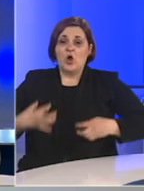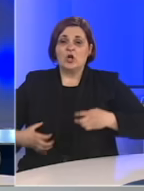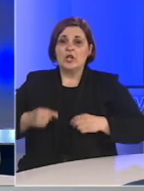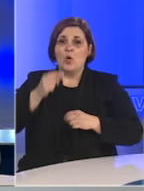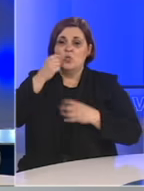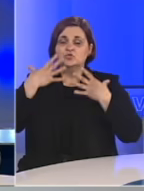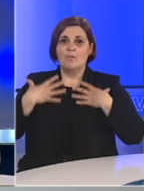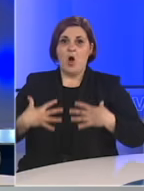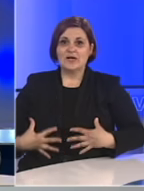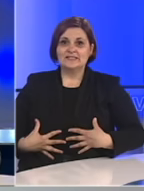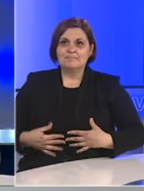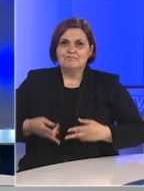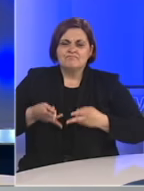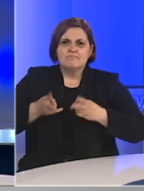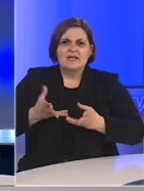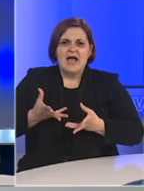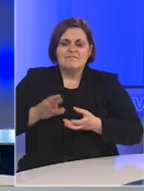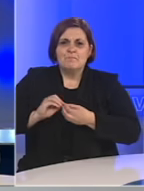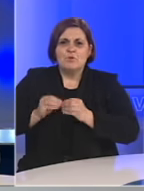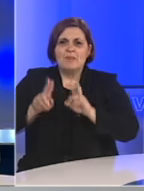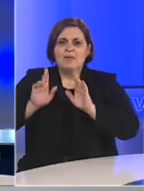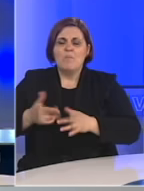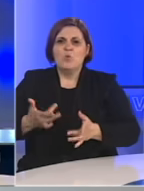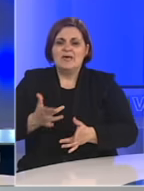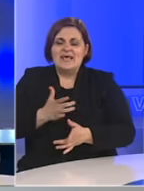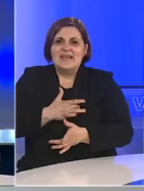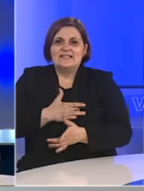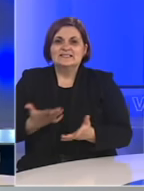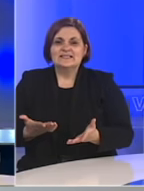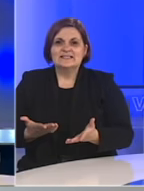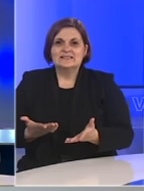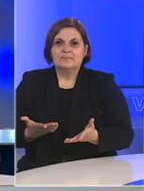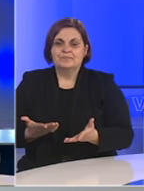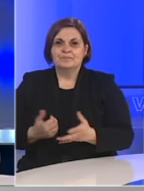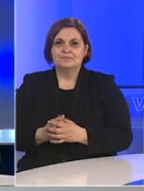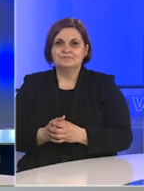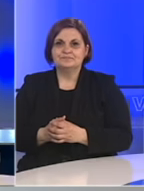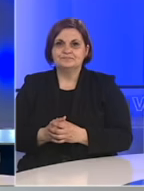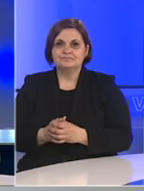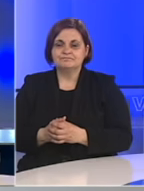ljudskom organizmu. Kakve posljedice mogu biti na srčani status pacijenta?